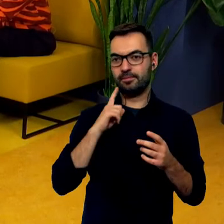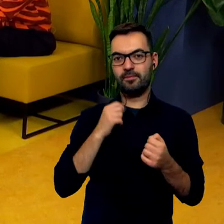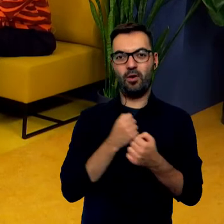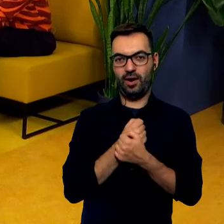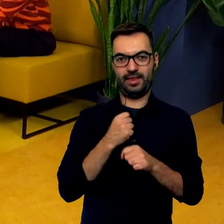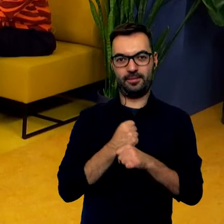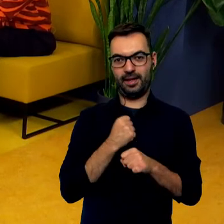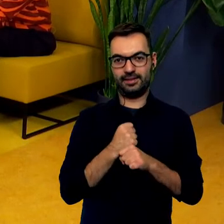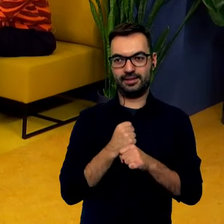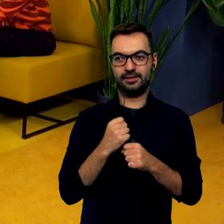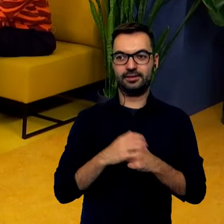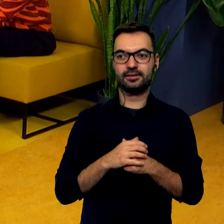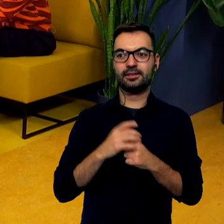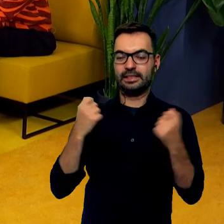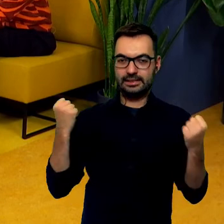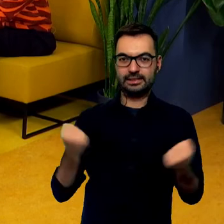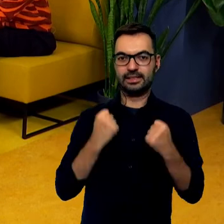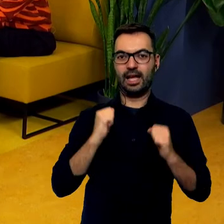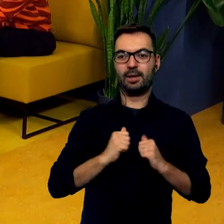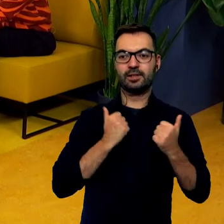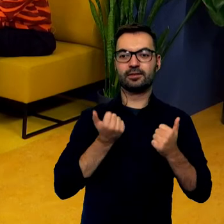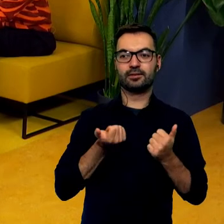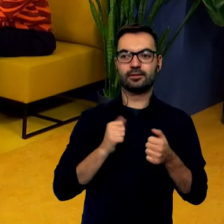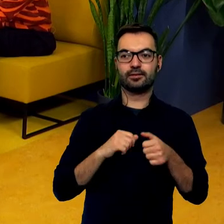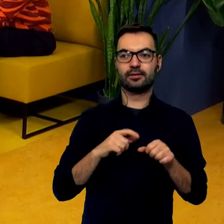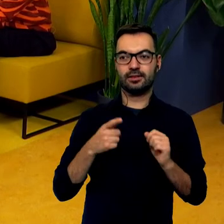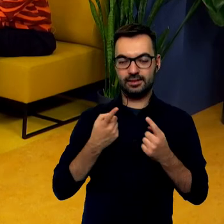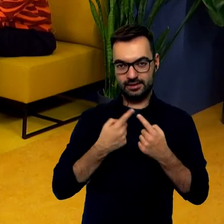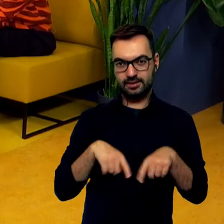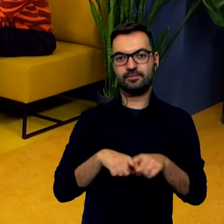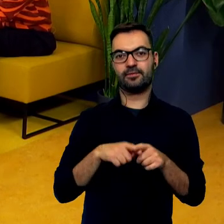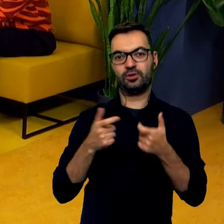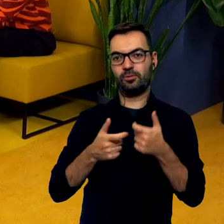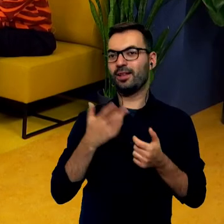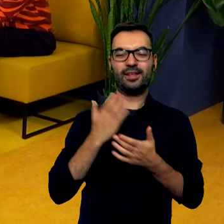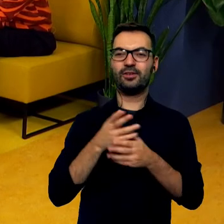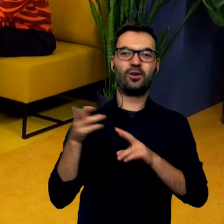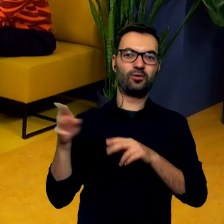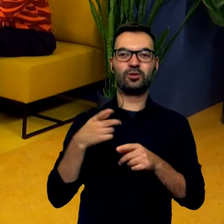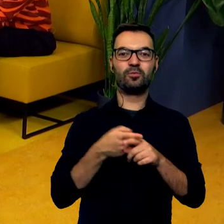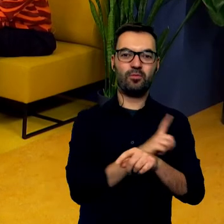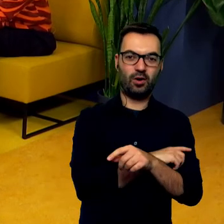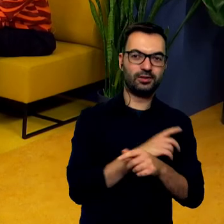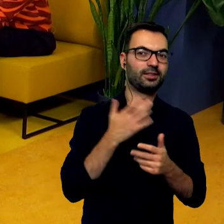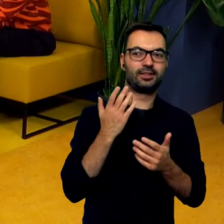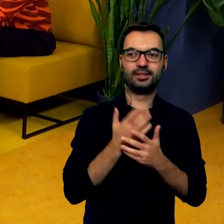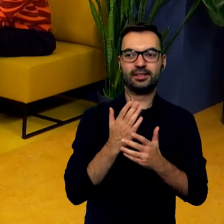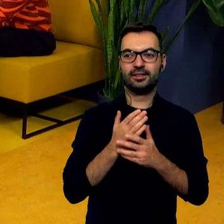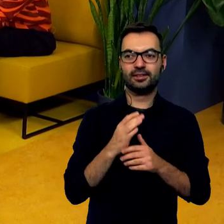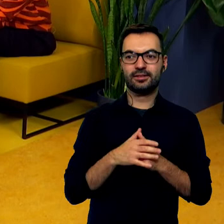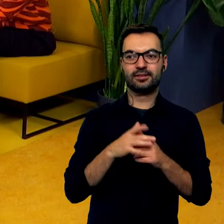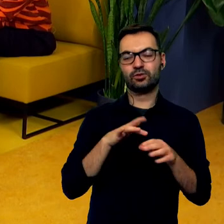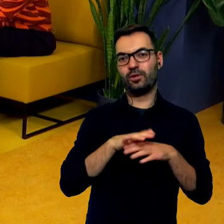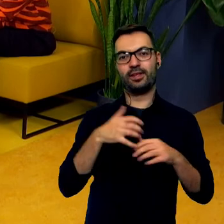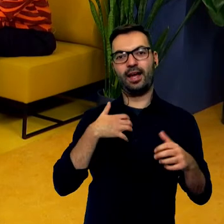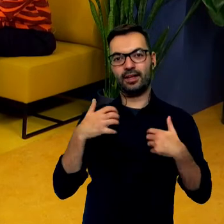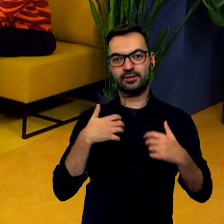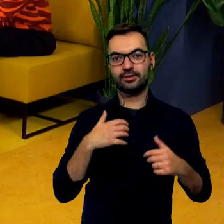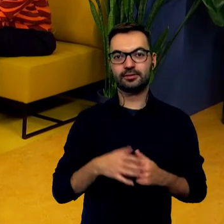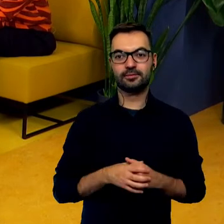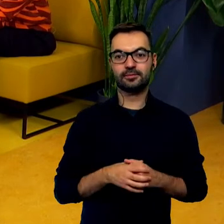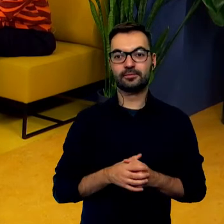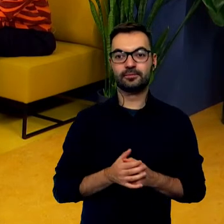pokochałem, że zrobię wszystko, żeby to spełnić. Nie nawet, żeby wrócić do Poznania, nie być znanym